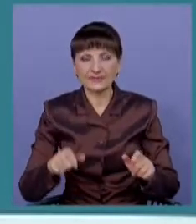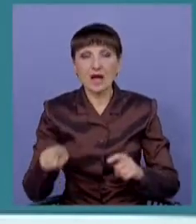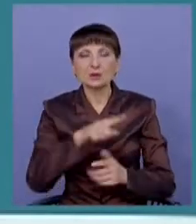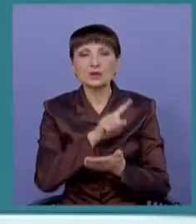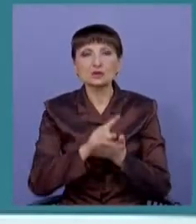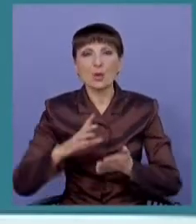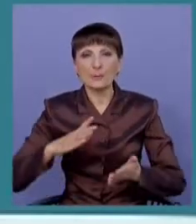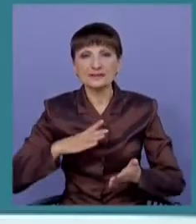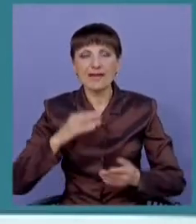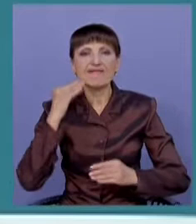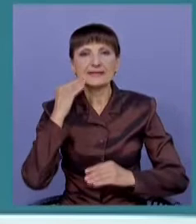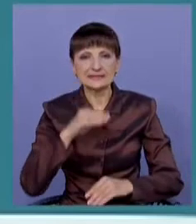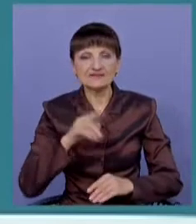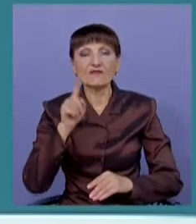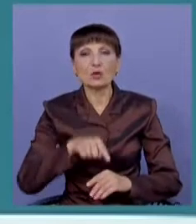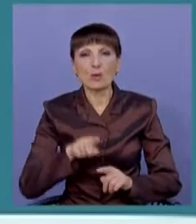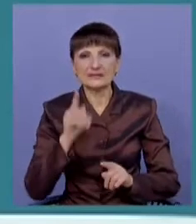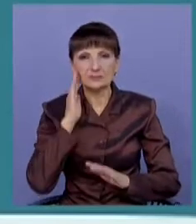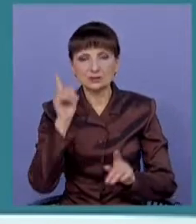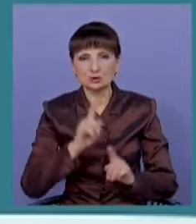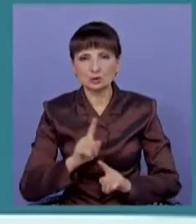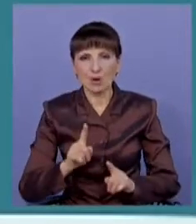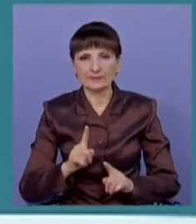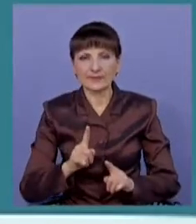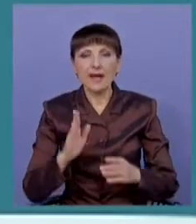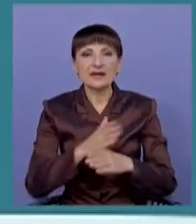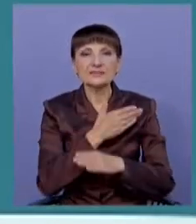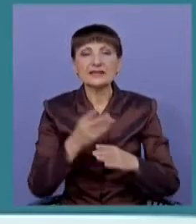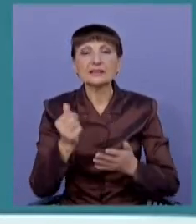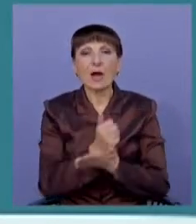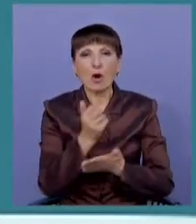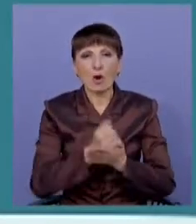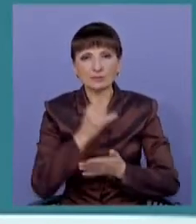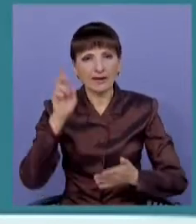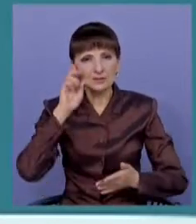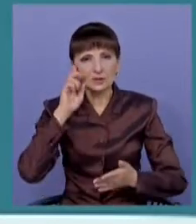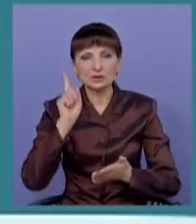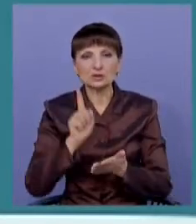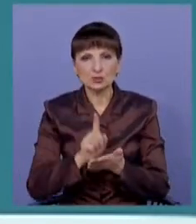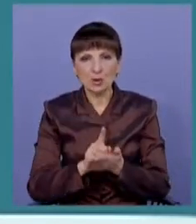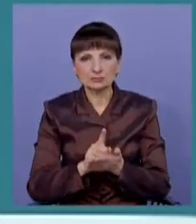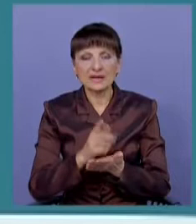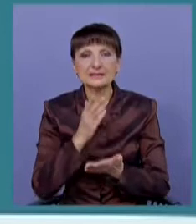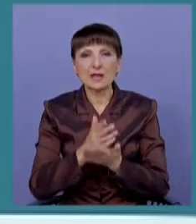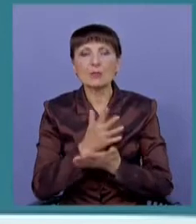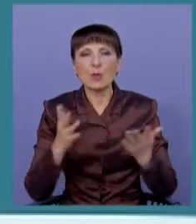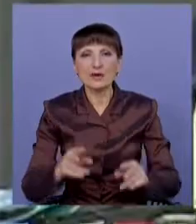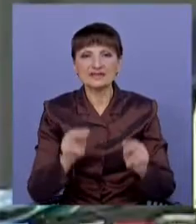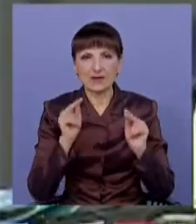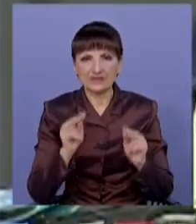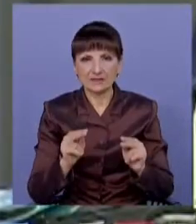должна быть эффективной в том смысле, что распределение доходов государства должно стать более